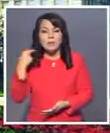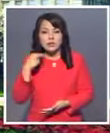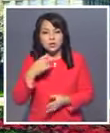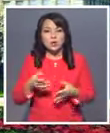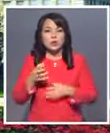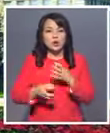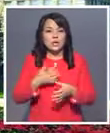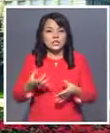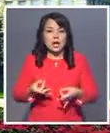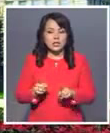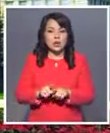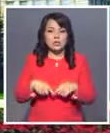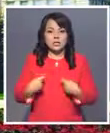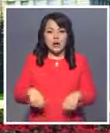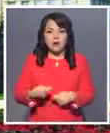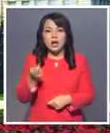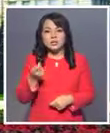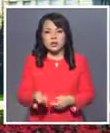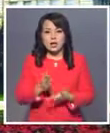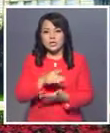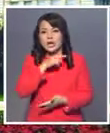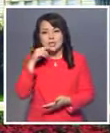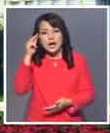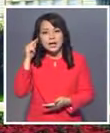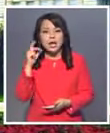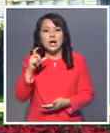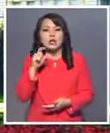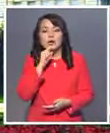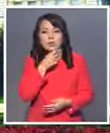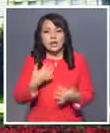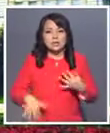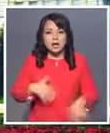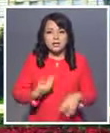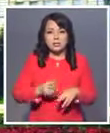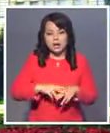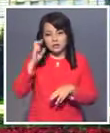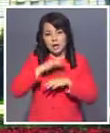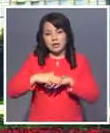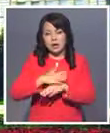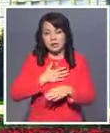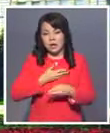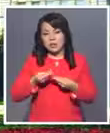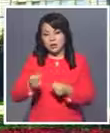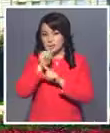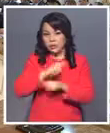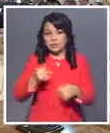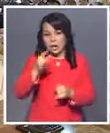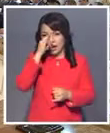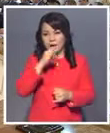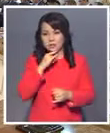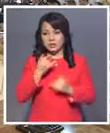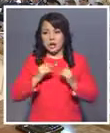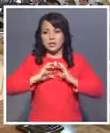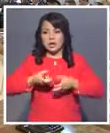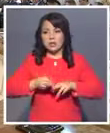шикізат тауарлары бағасының арзандауы, Ресей мен Қытай экономикасының әлсіреуі елімізге әсер етпей қоймайды. Қазақстан әлемдік қауымдастықтың